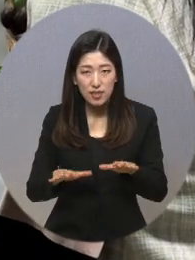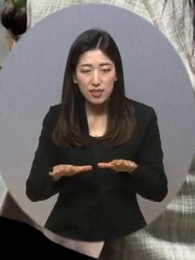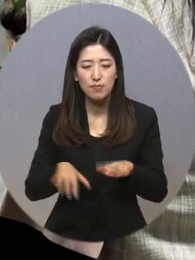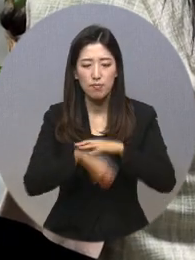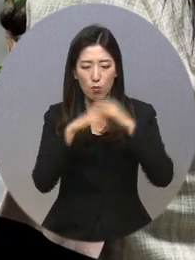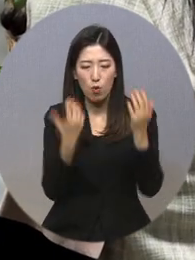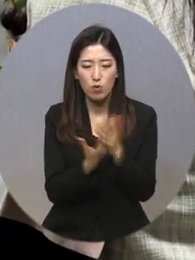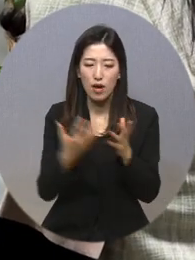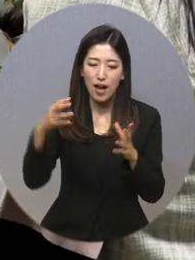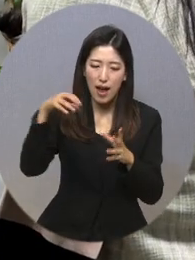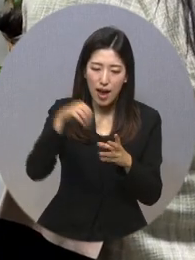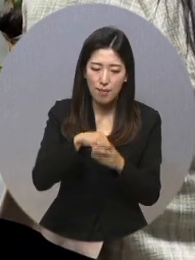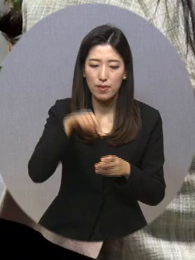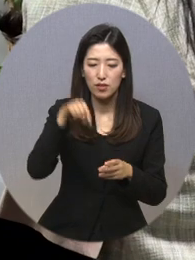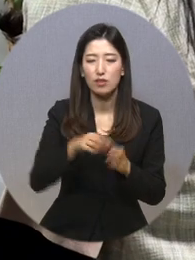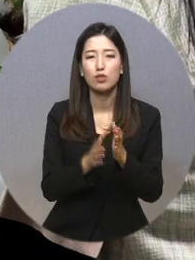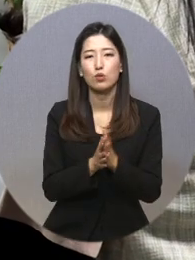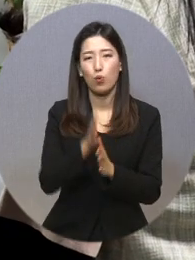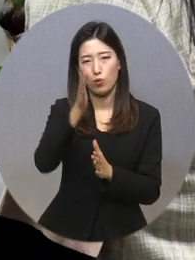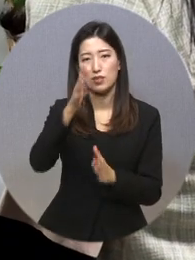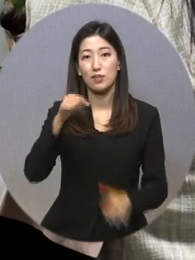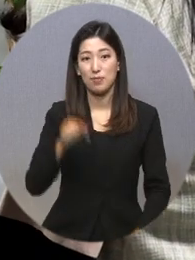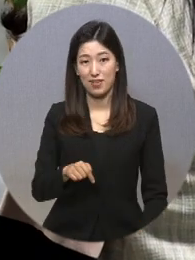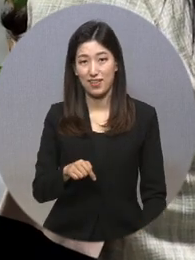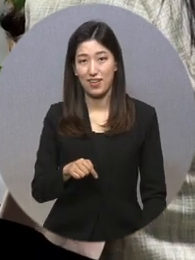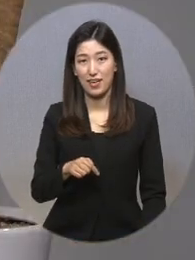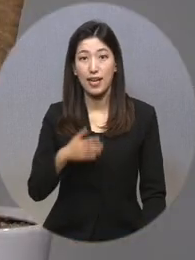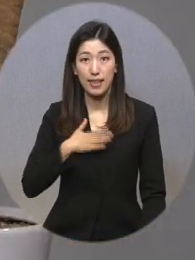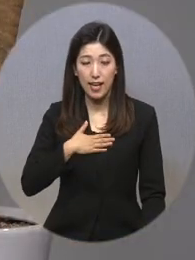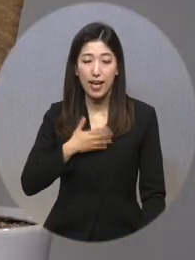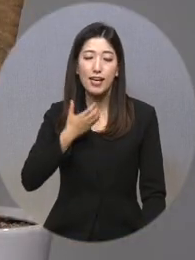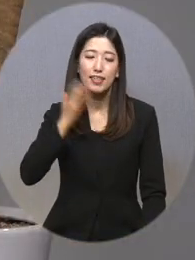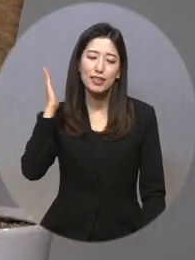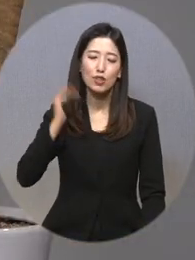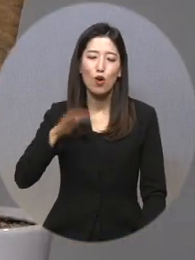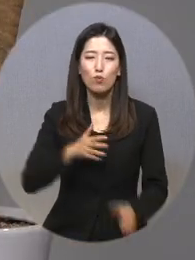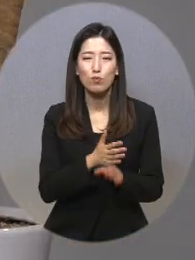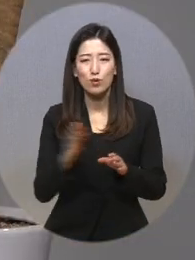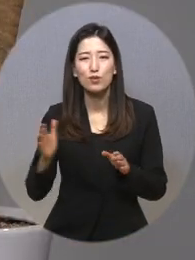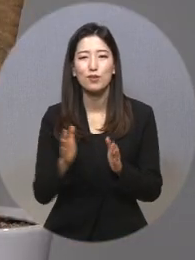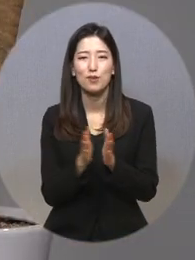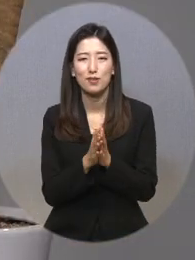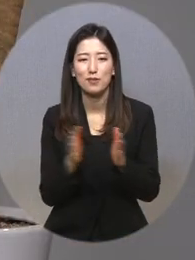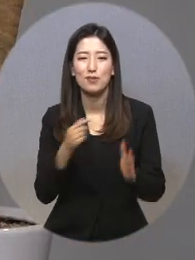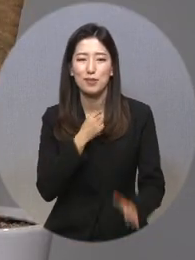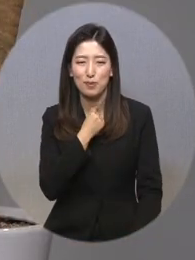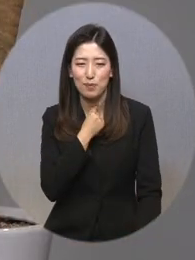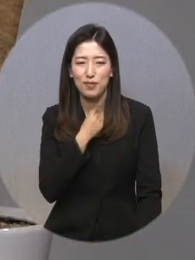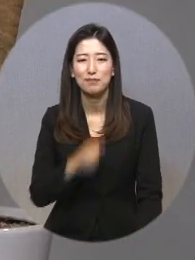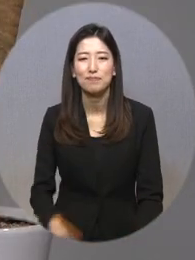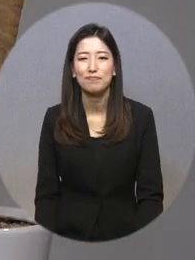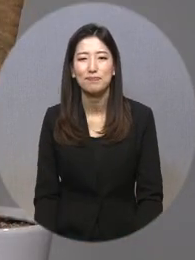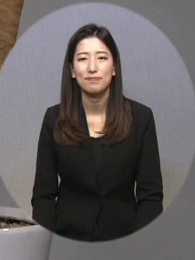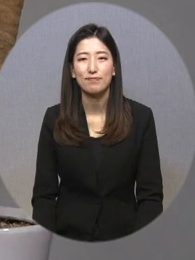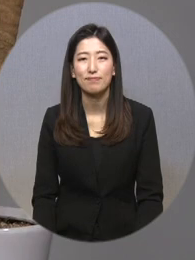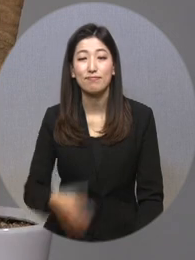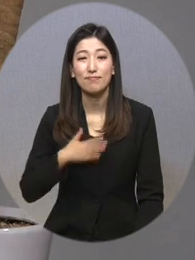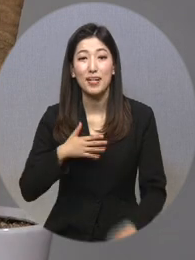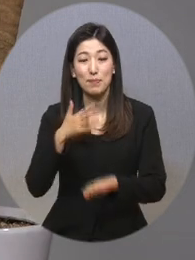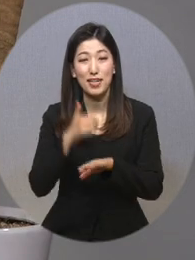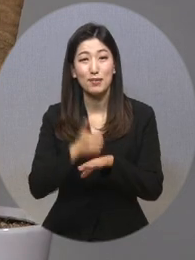그런 도시를 의정부를 통해서 실천해 보고 싶었습니다. 네, 이제 의제별 복지 마지막